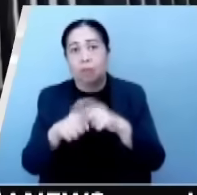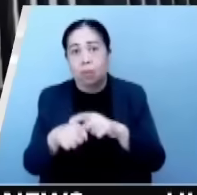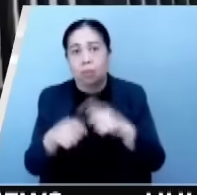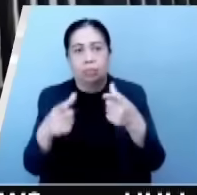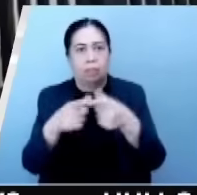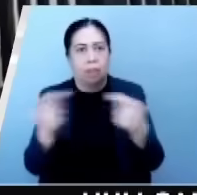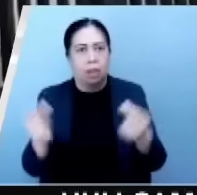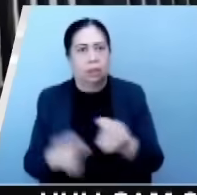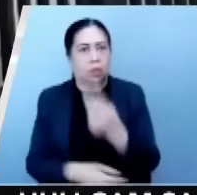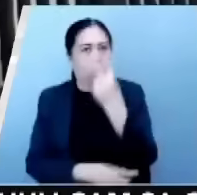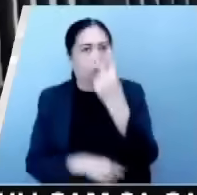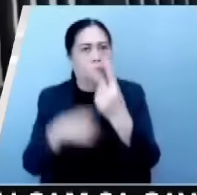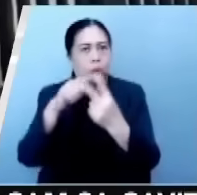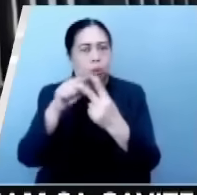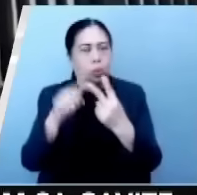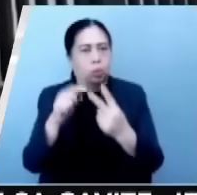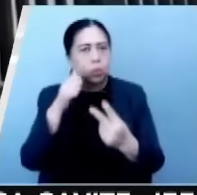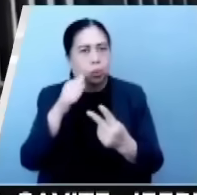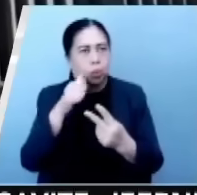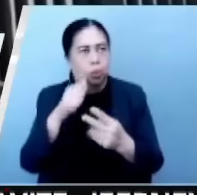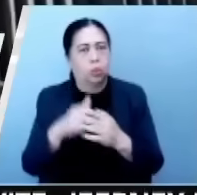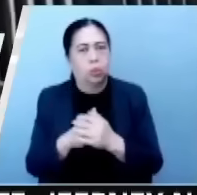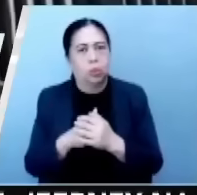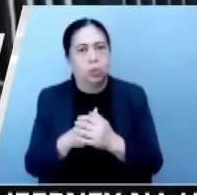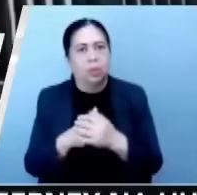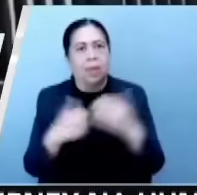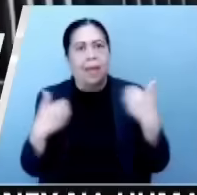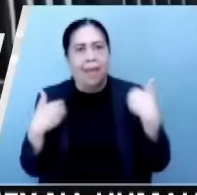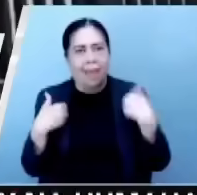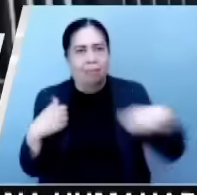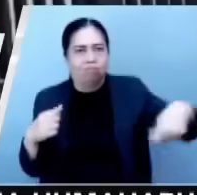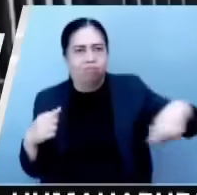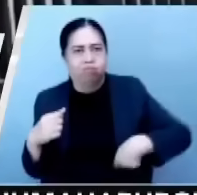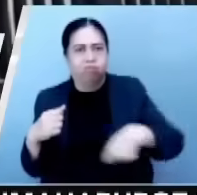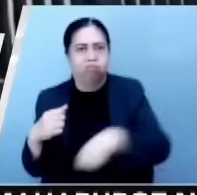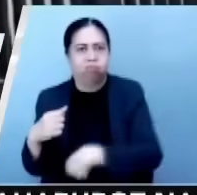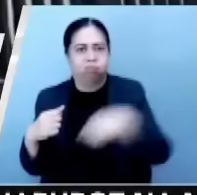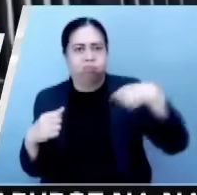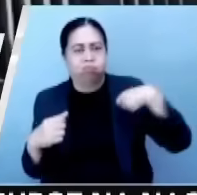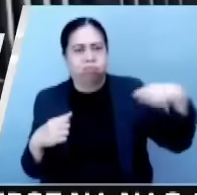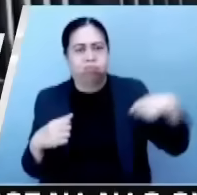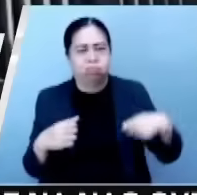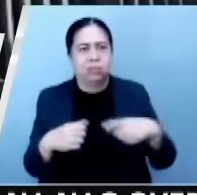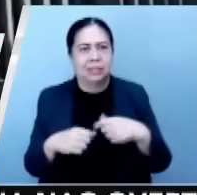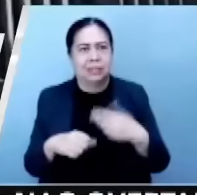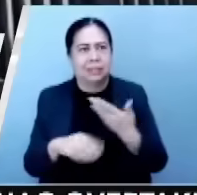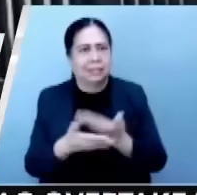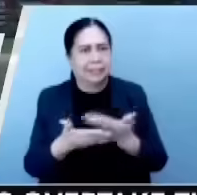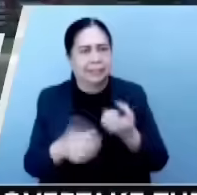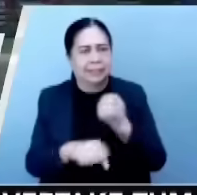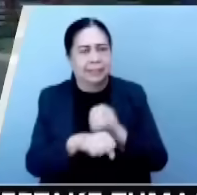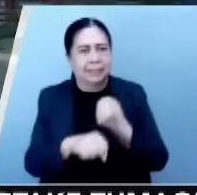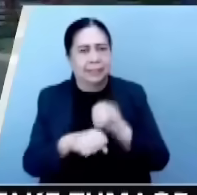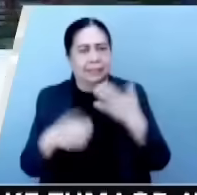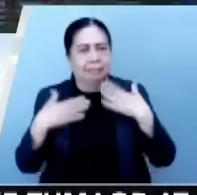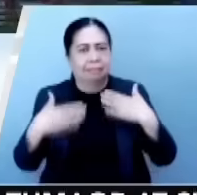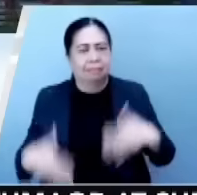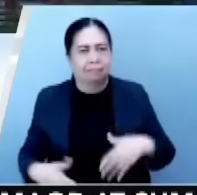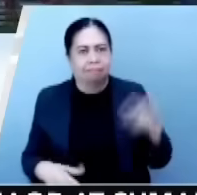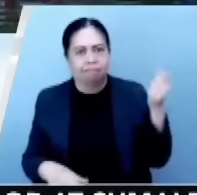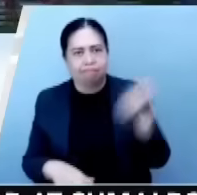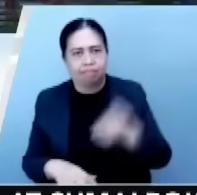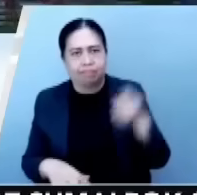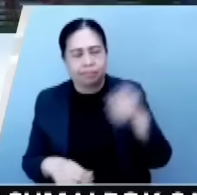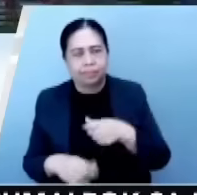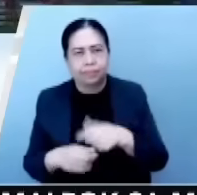individual babae na may mga tama ng saksak at matigas na bagay sa kanilang katawan. Iniintay na lang bang po